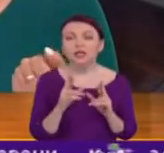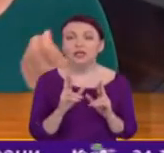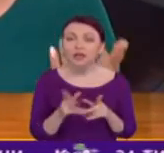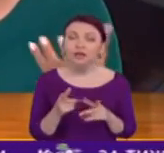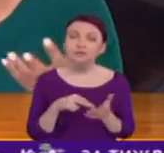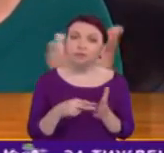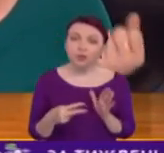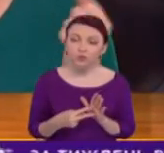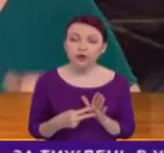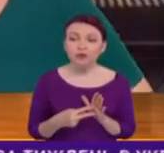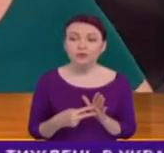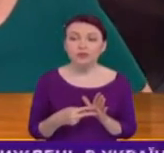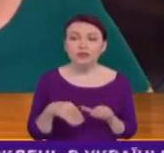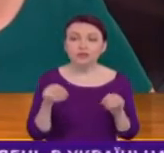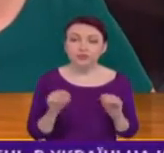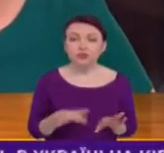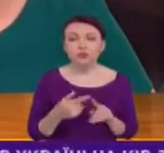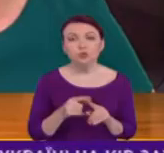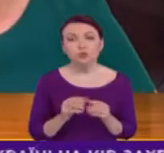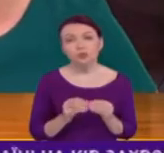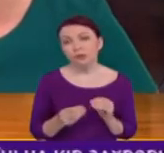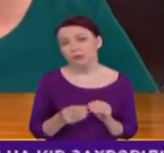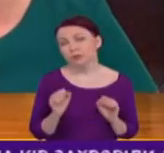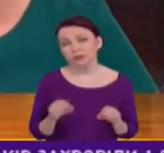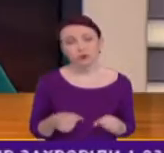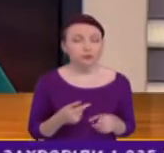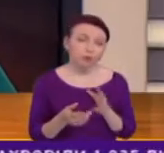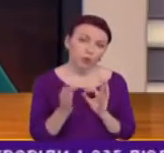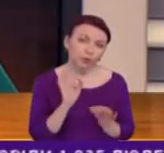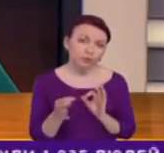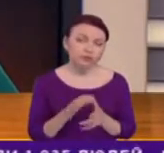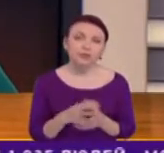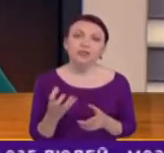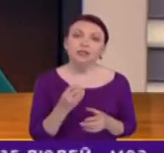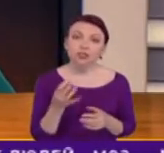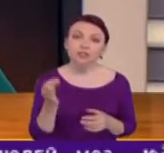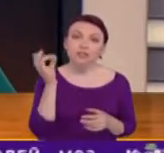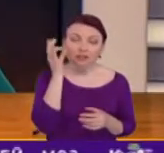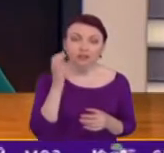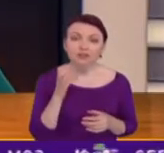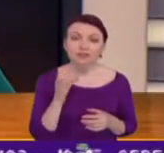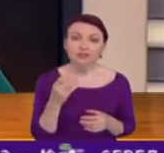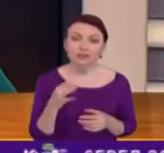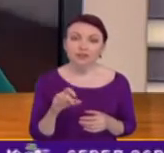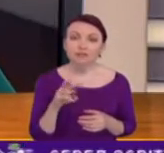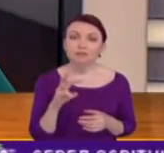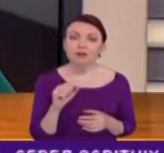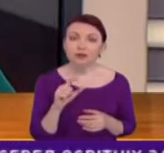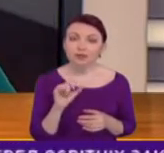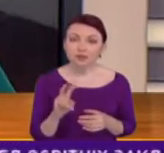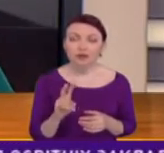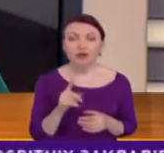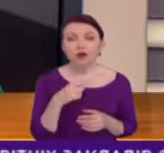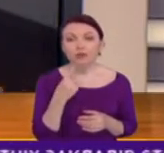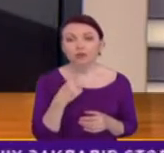ви планували вирішити цю проблему, ми зможемо це прокоментувати. Ще раз нагадаю, Сергій Майзель є гостем нашої студії. Ми